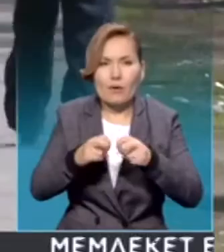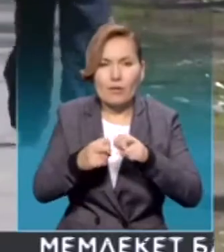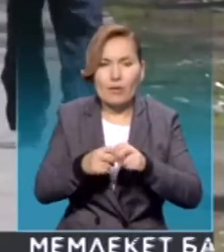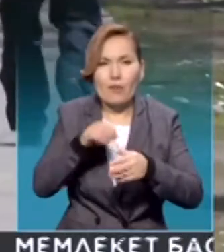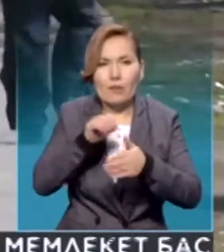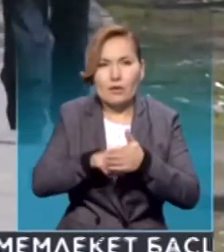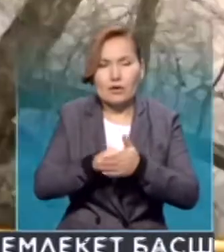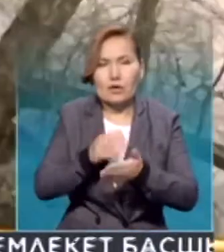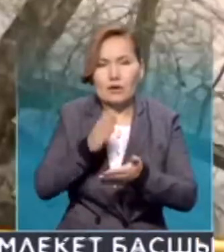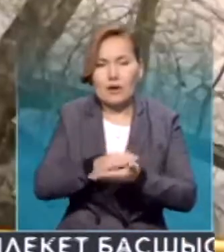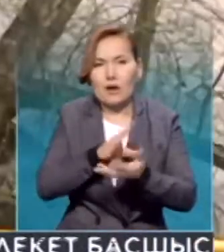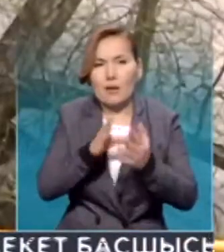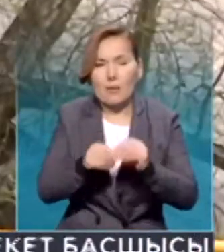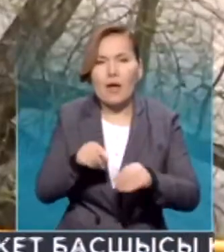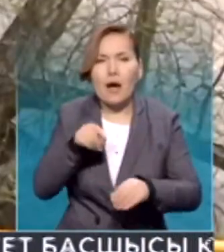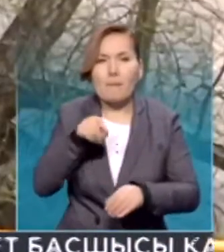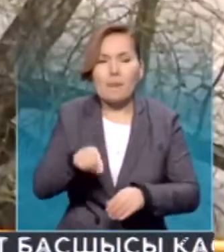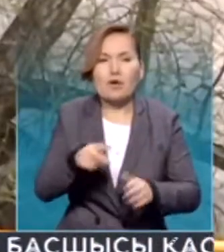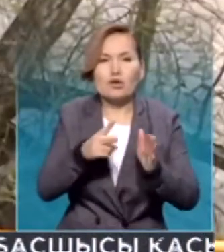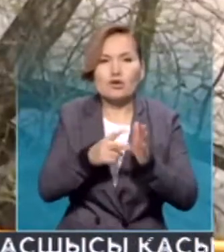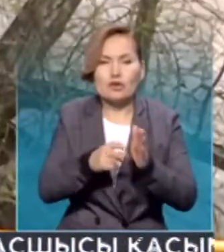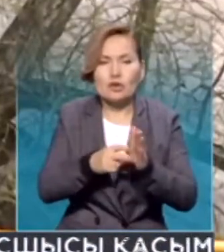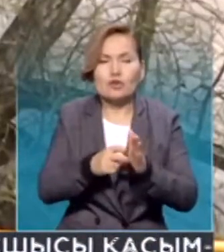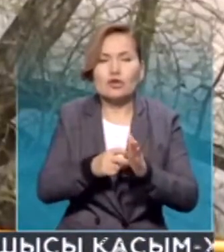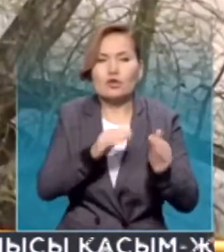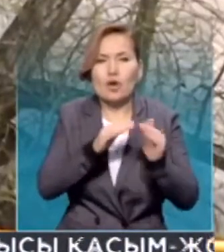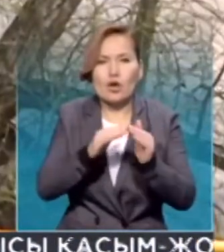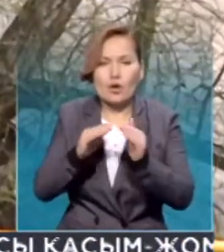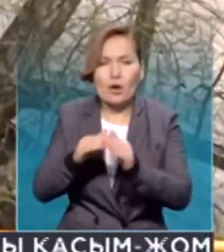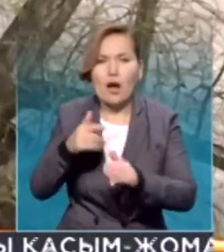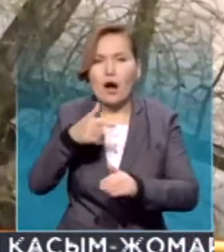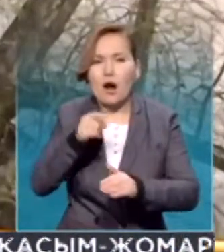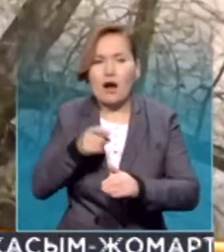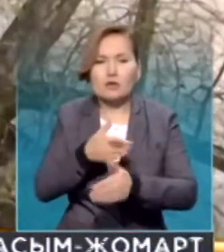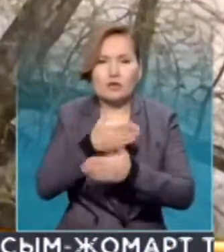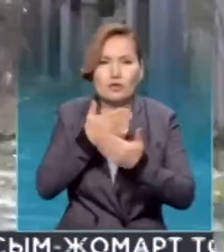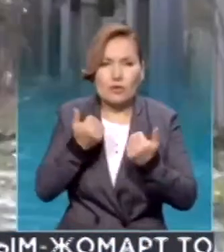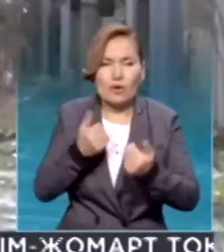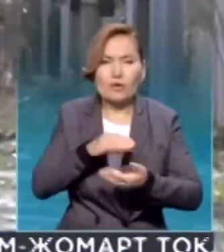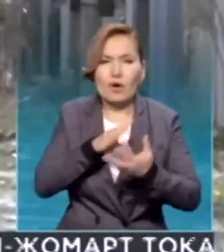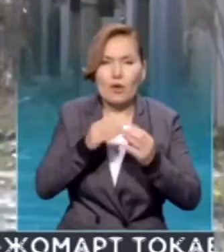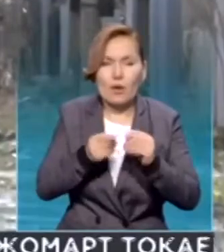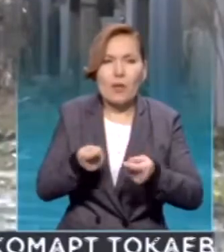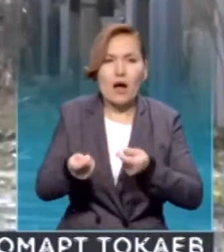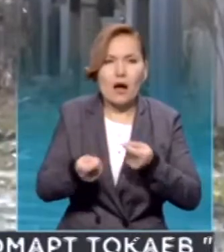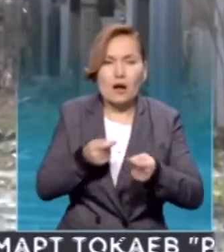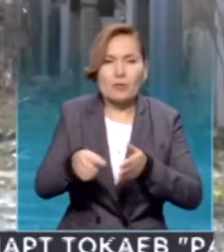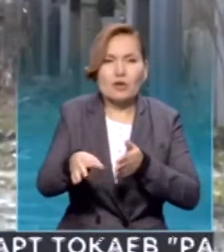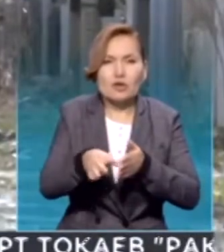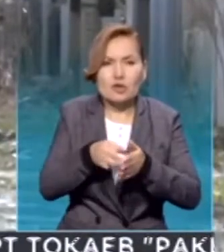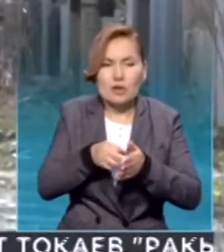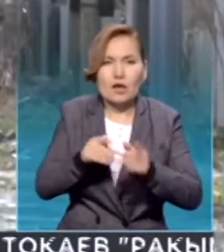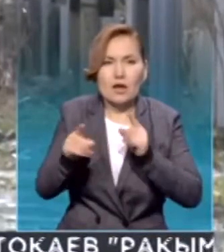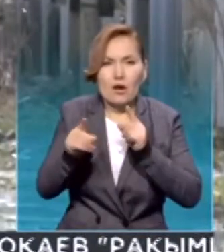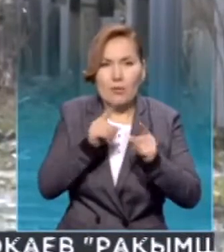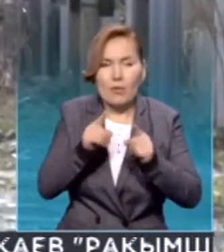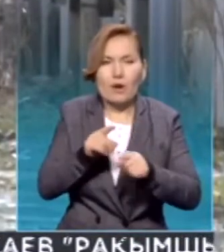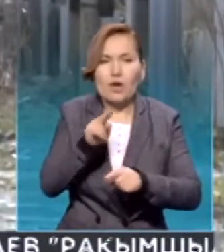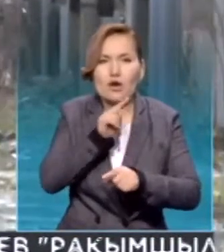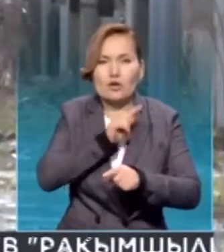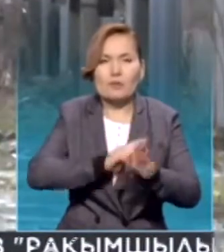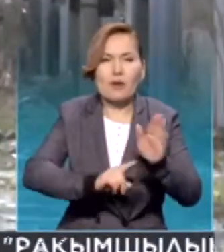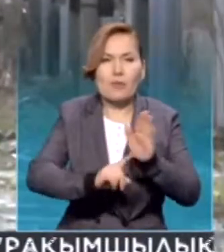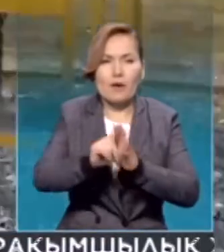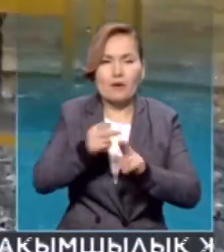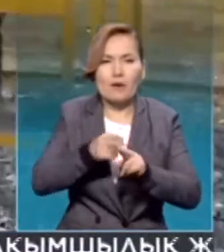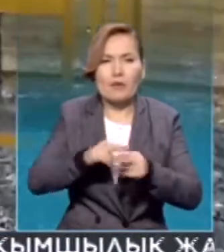болду. Бас аяга 1700ге жуук абонент табигый газдан ажырады. Бул жагдайга байланышты акимдик жедел штаб куруп аракетке кирсти. Айта